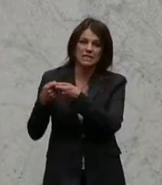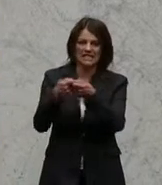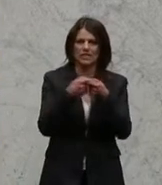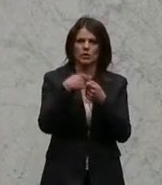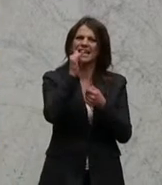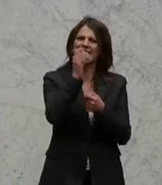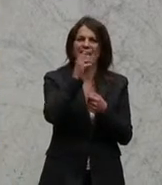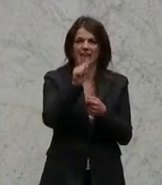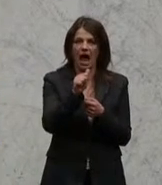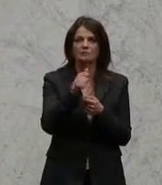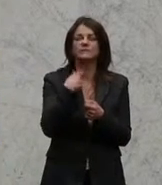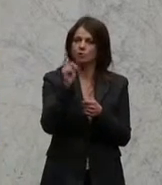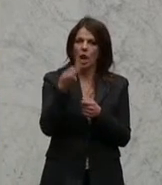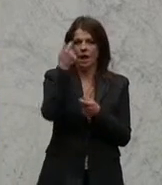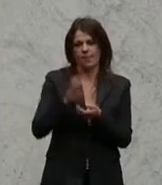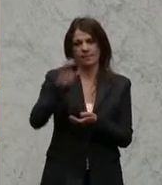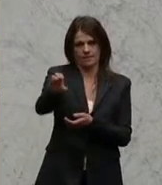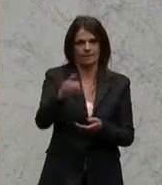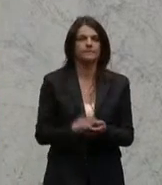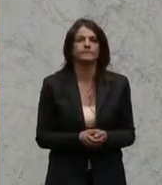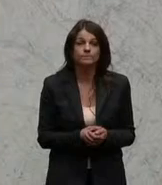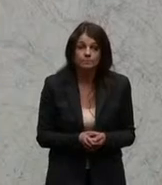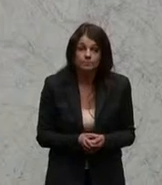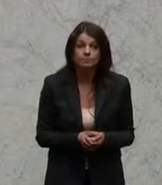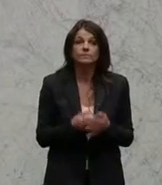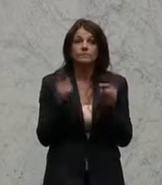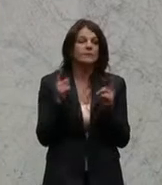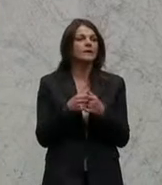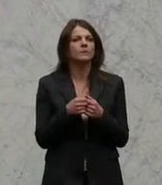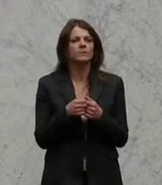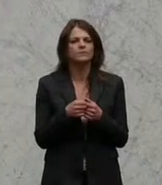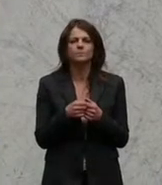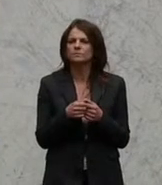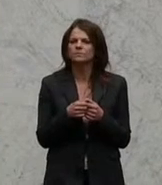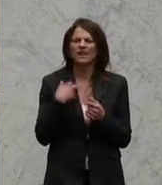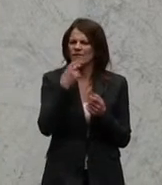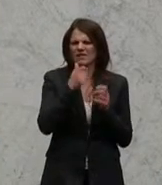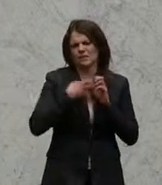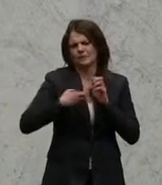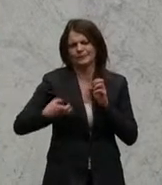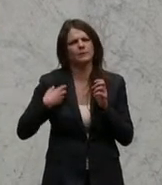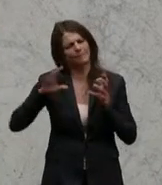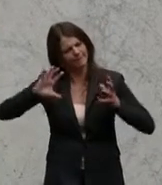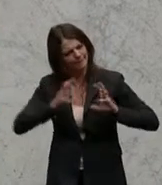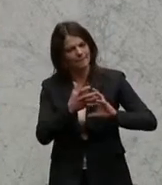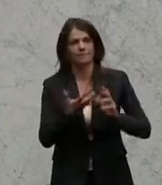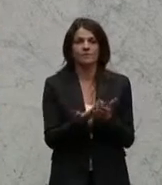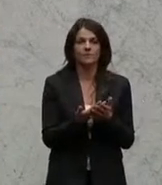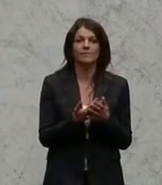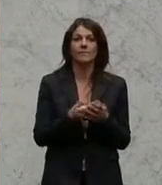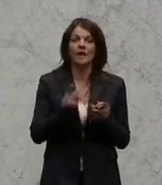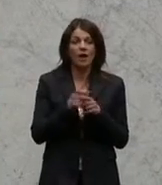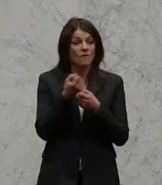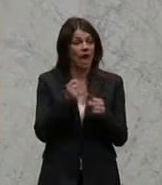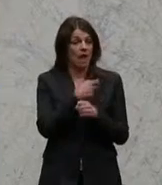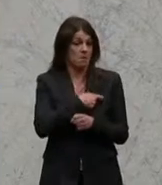Entwicklungsorganisation IDA mit Geld zu bestücken, nochmal nicht in der Länge, sondern kurz zusammengefasst, auch von der